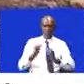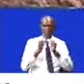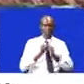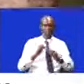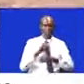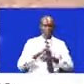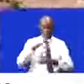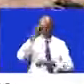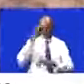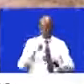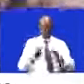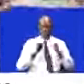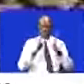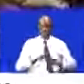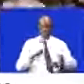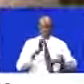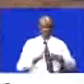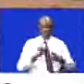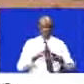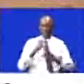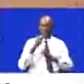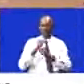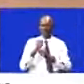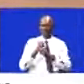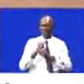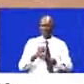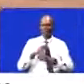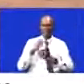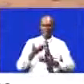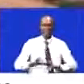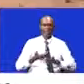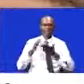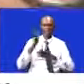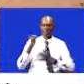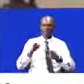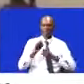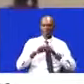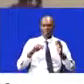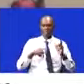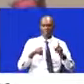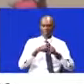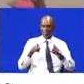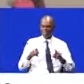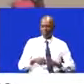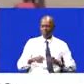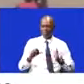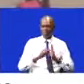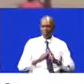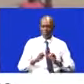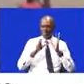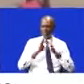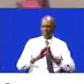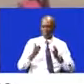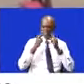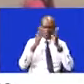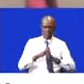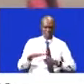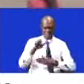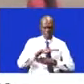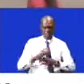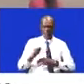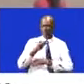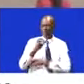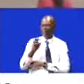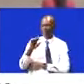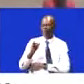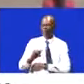piny mamalo mondo ka ber tim manyalore mondo resgi e midhiero mamano. Kata king'iyo stages wa richo te sori rach